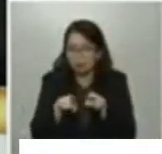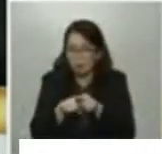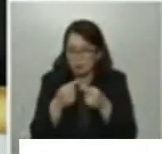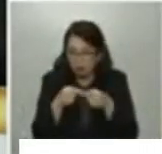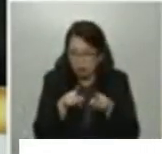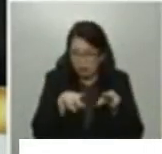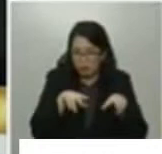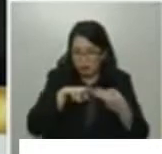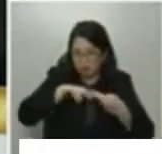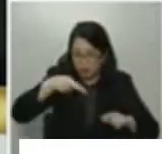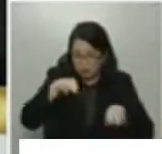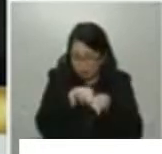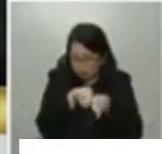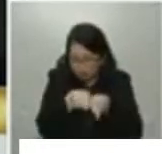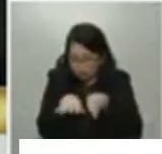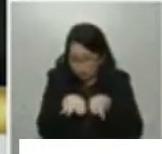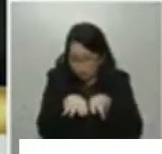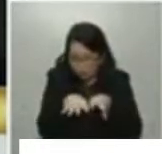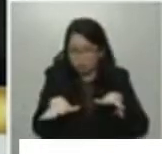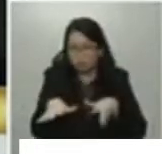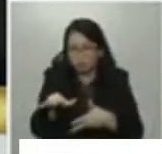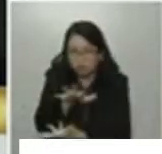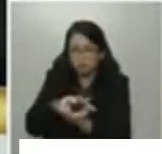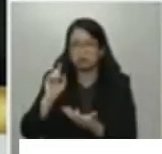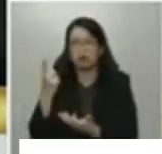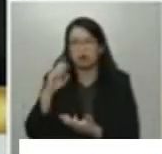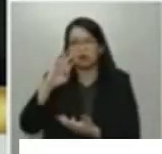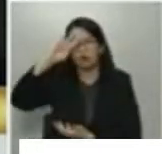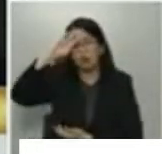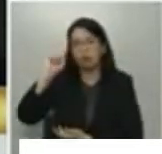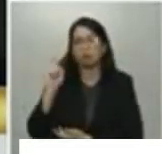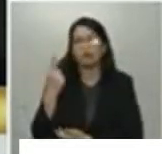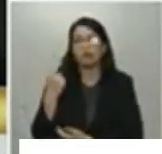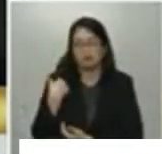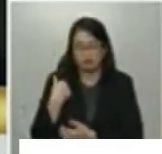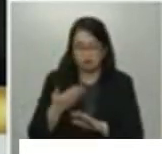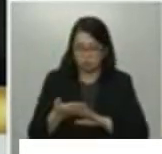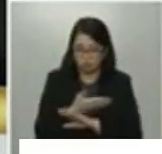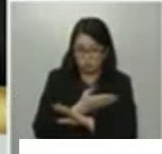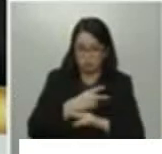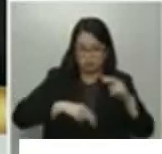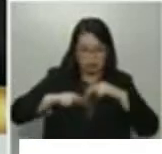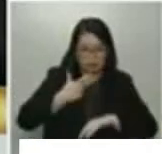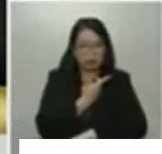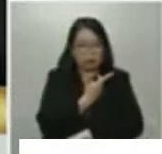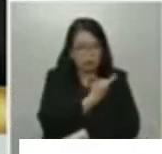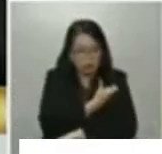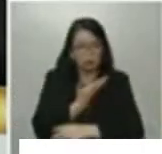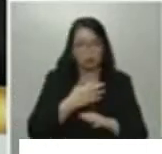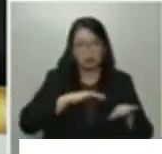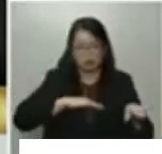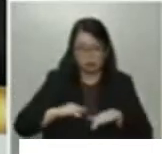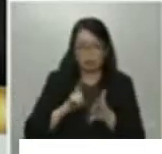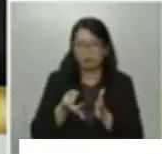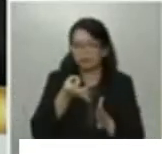เตรียมวัคซีนการเตรียมยาหรือว่าการเฝ้าระวังต่างๆเราสามารถที่